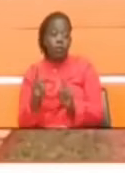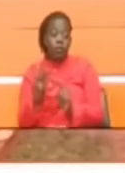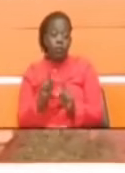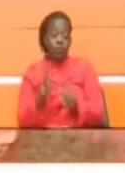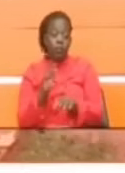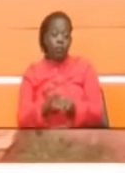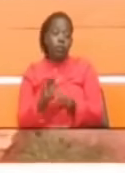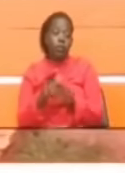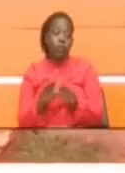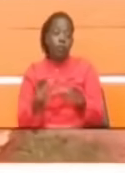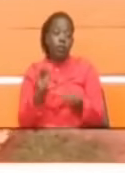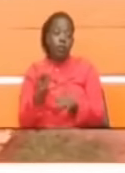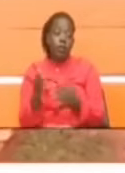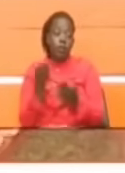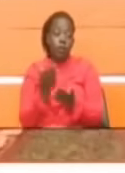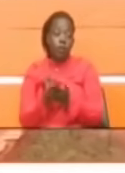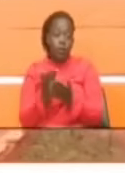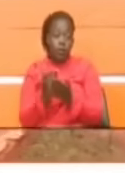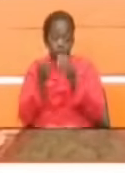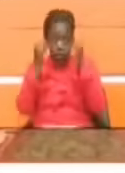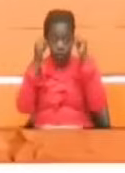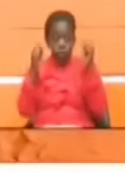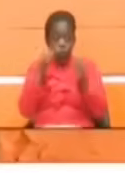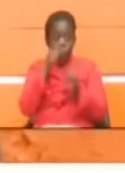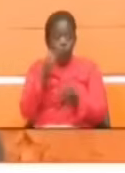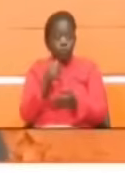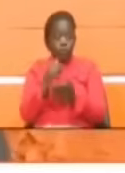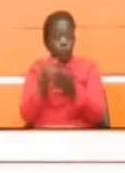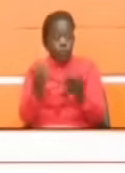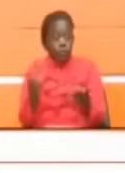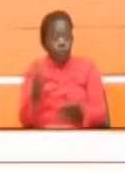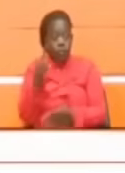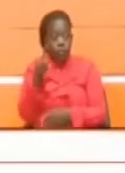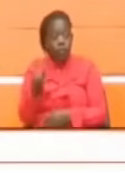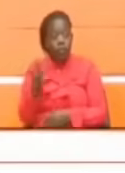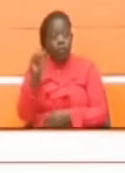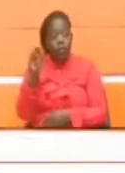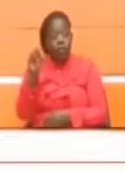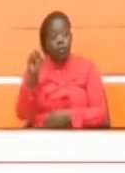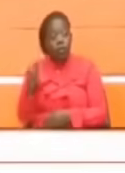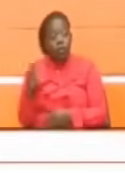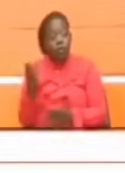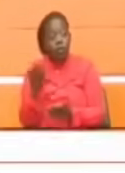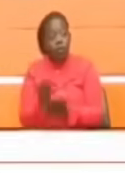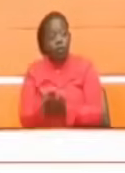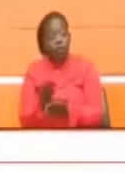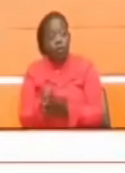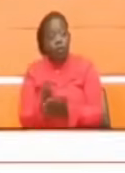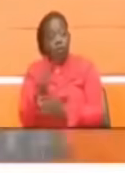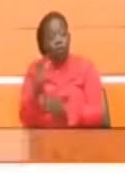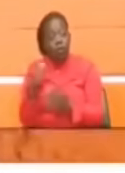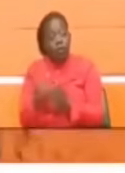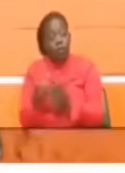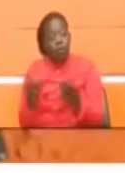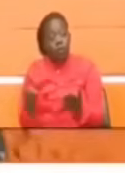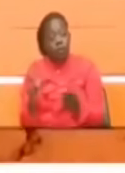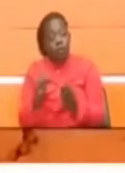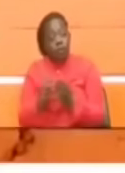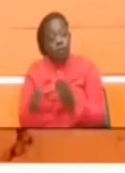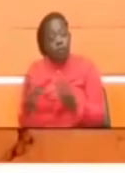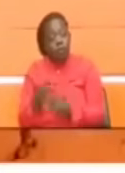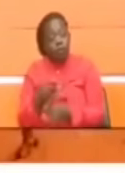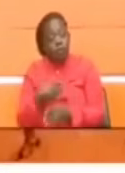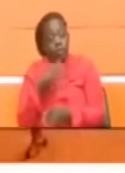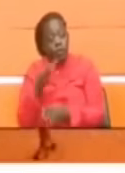ttaka eryo n'alagi na pulezidenti okumuyamba. Mubane Pawulo mbadde nsaba ab'ekisiba bonna bamwenjeko ave mu ttaka